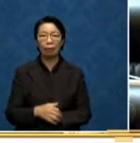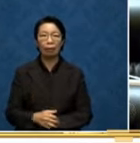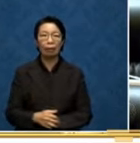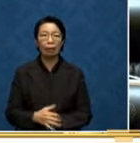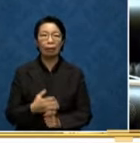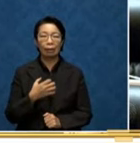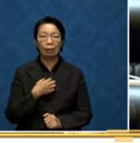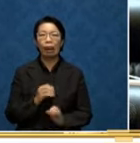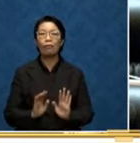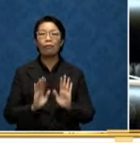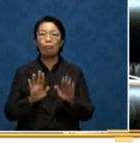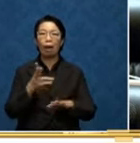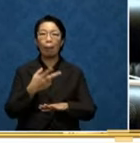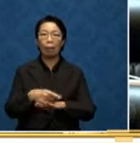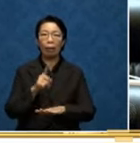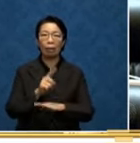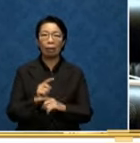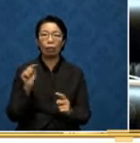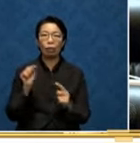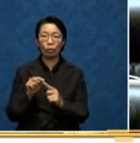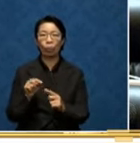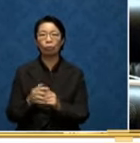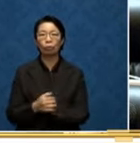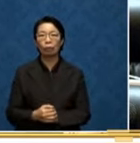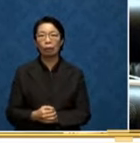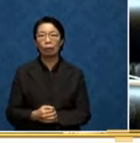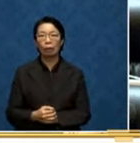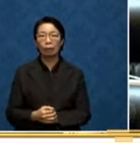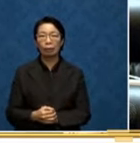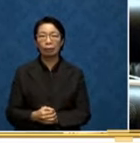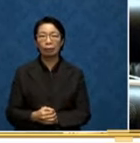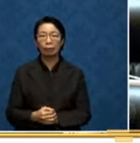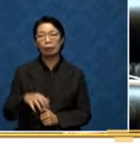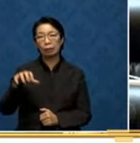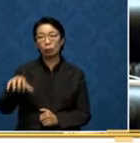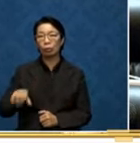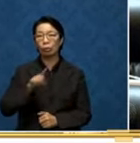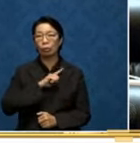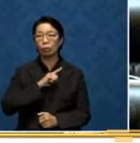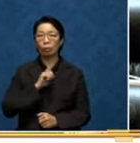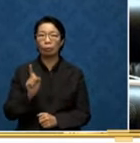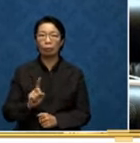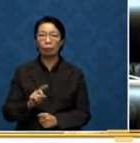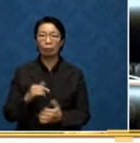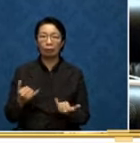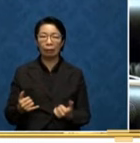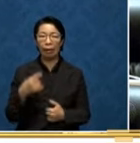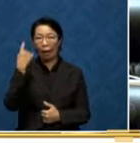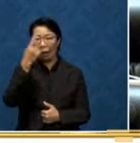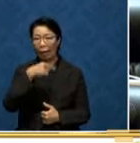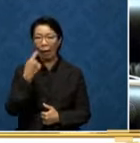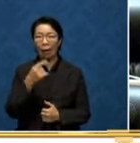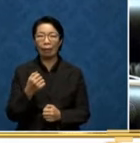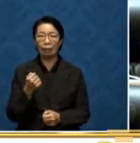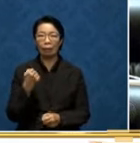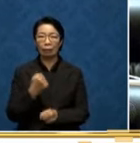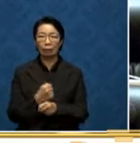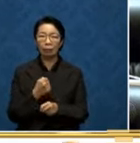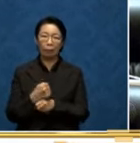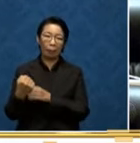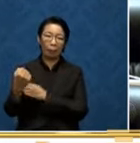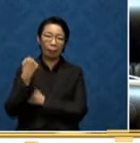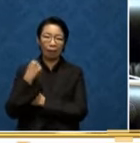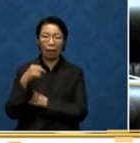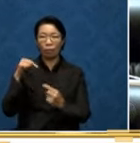งอยากจะฝากท่านประธานไปถึงหน่วยงานที่เกี่ยวข้องอีกเรื่องนึงก็คือว่าการเพิ่มประสิทธิภาพในการสื่อสารนะครับในการที่จะให้ประชาชนรับ